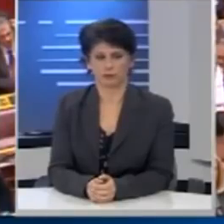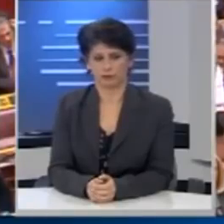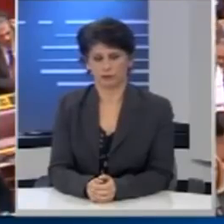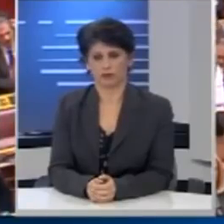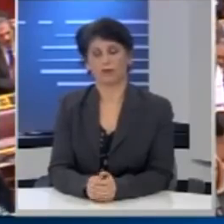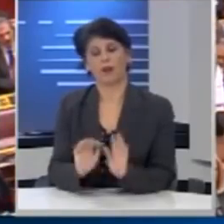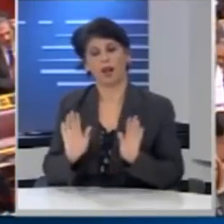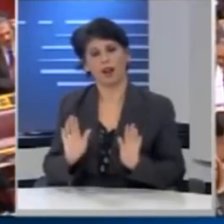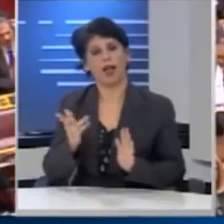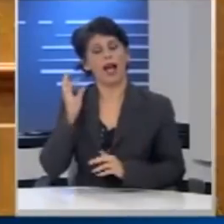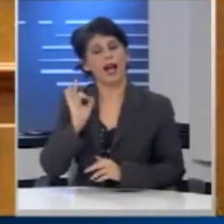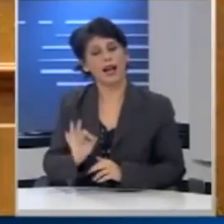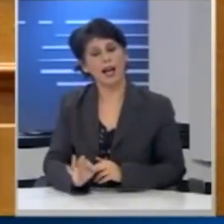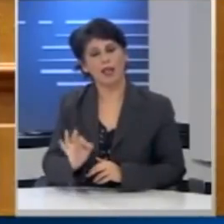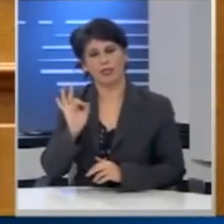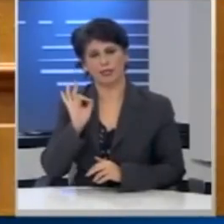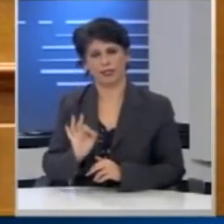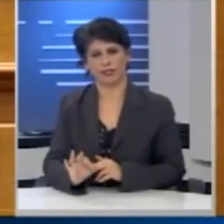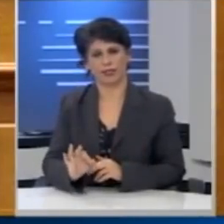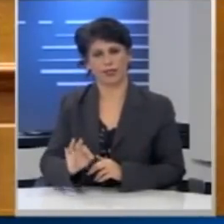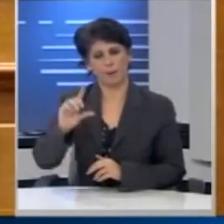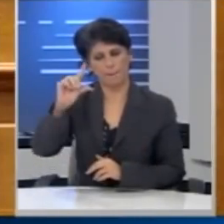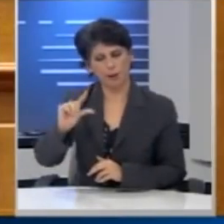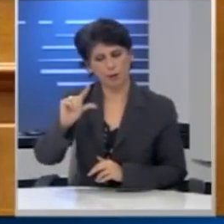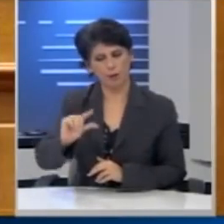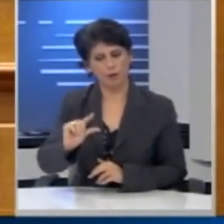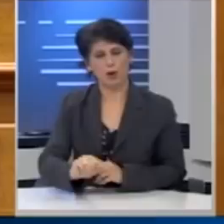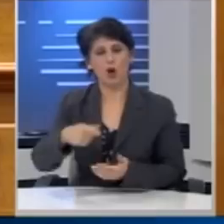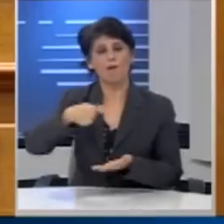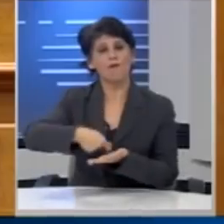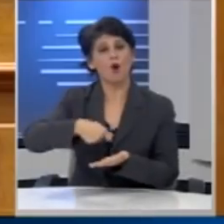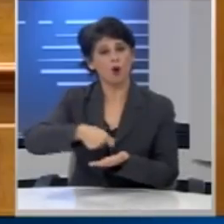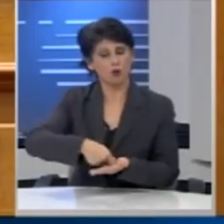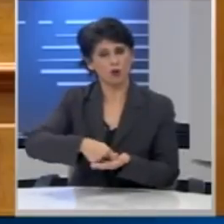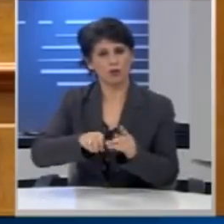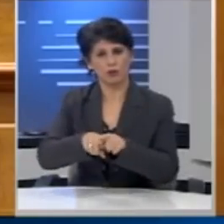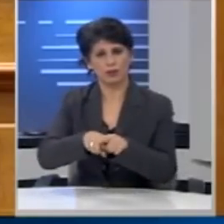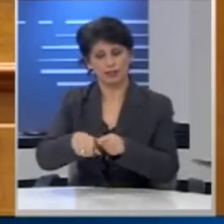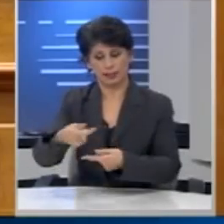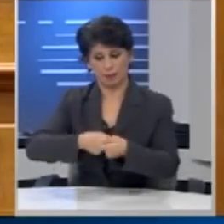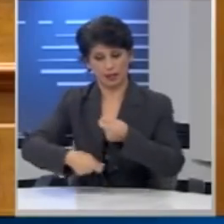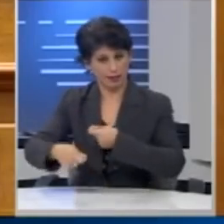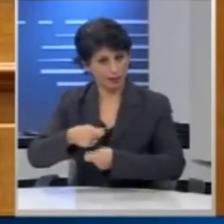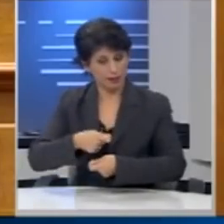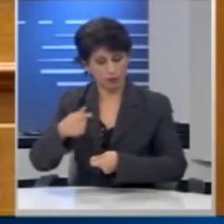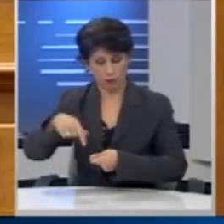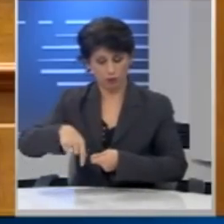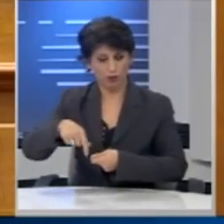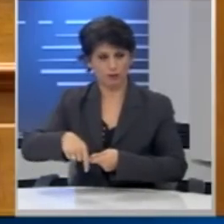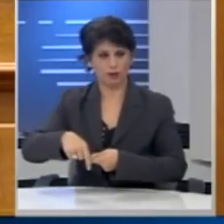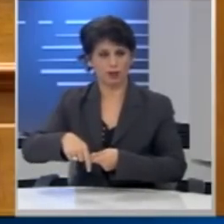Αλλά κάθε μείωση φόρου αφορά επιχείρηση η οποία